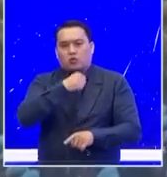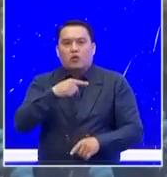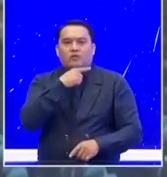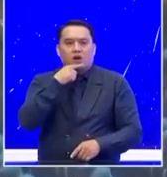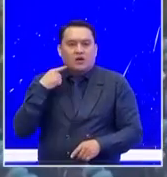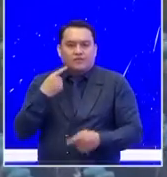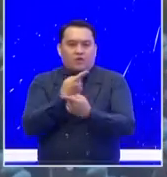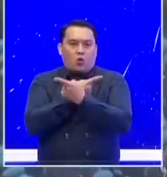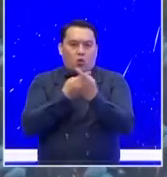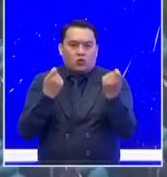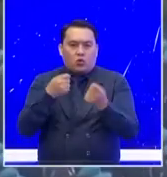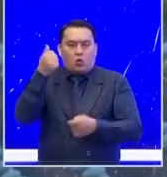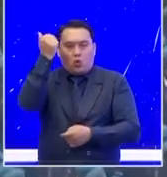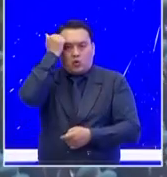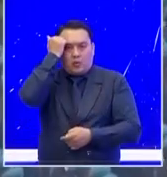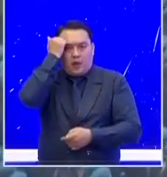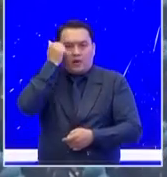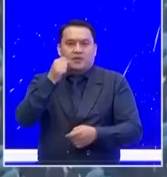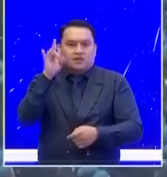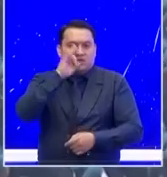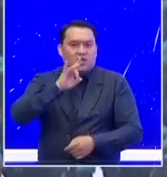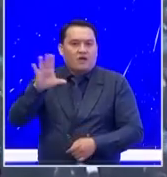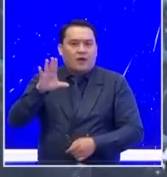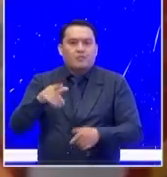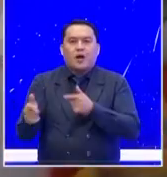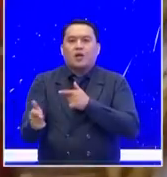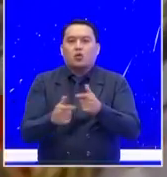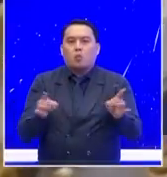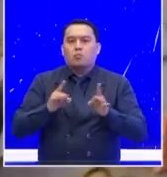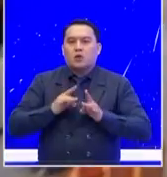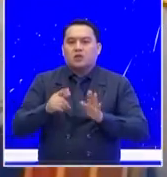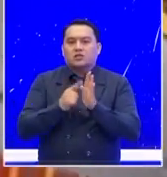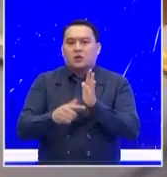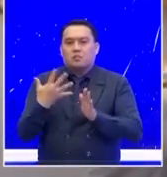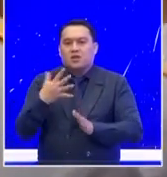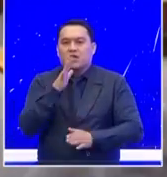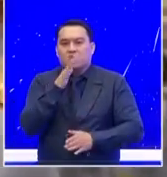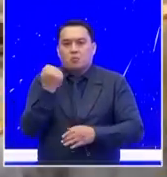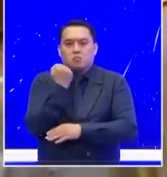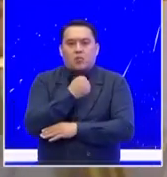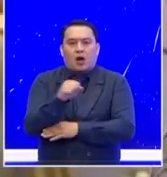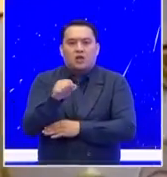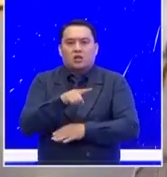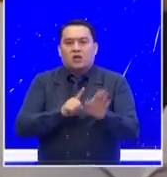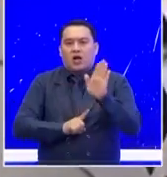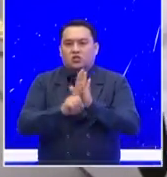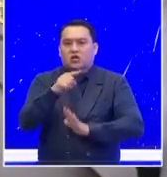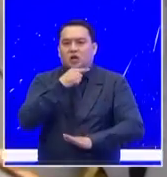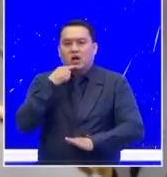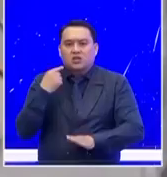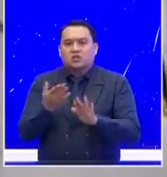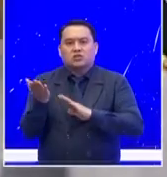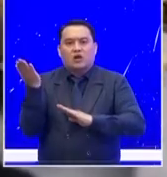который объявлен в России годом памяти и славы. Подготовка к празднованию 75-летия Победы началась в России за